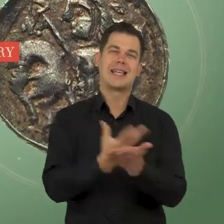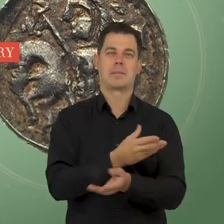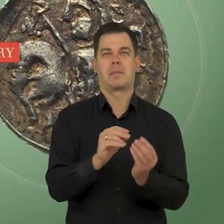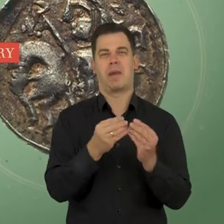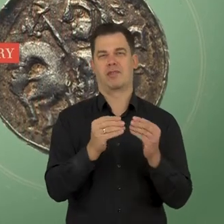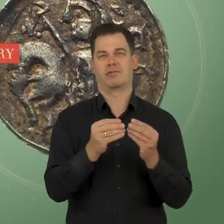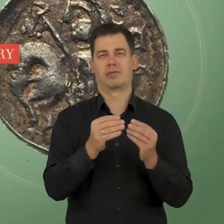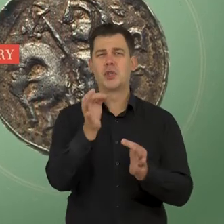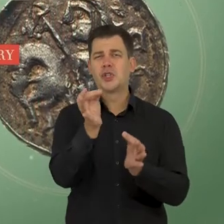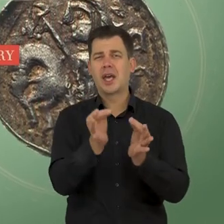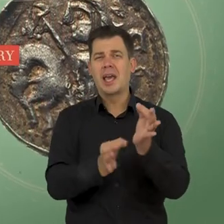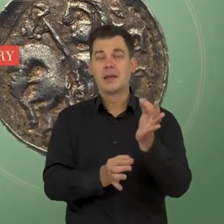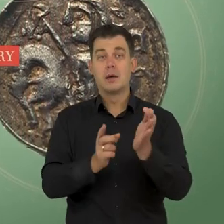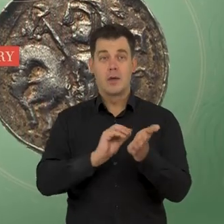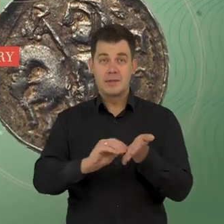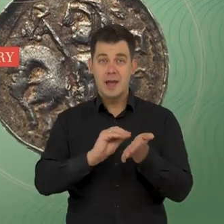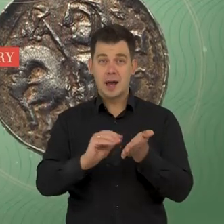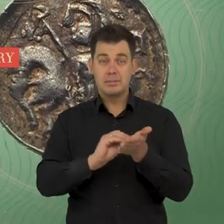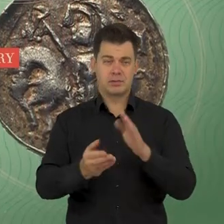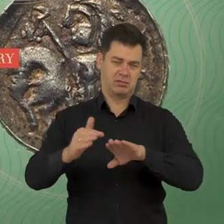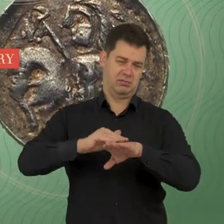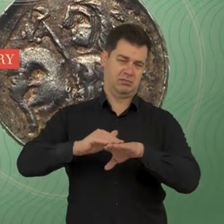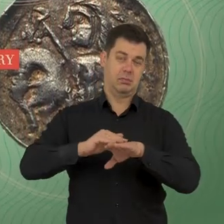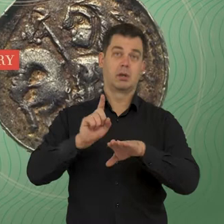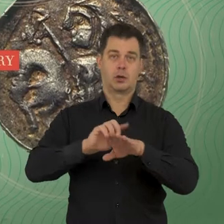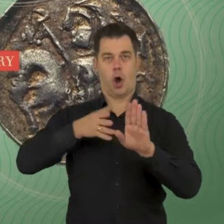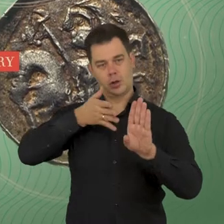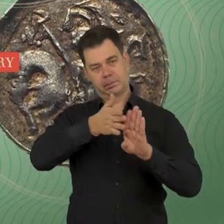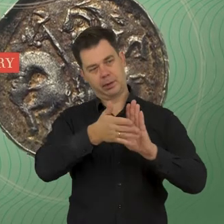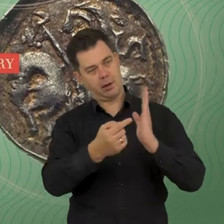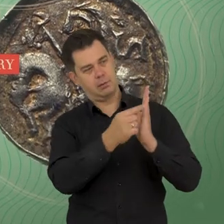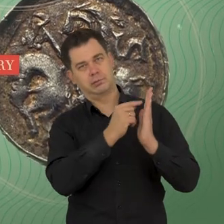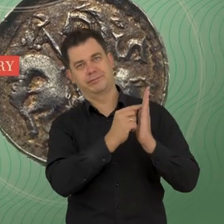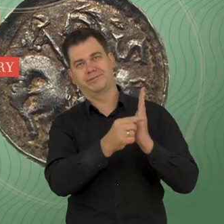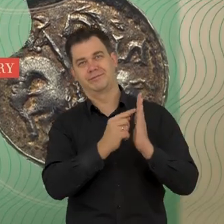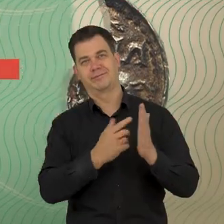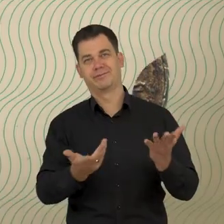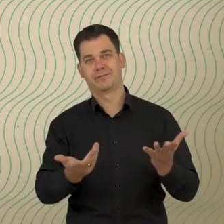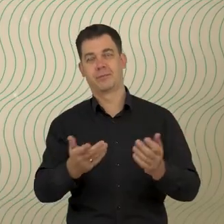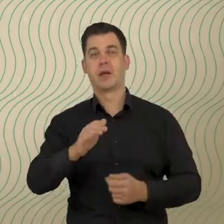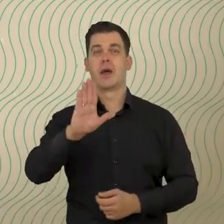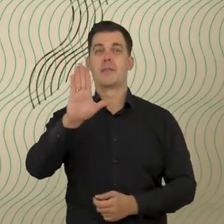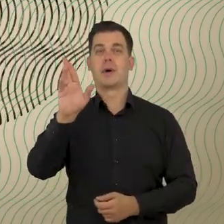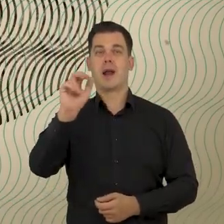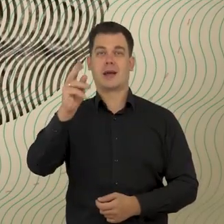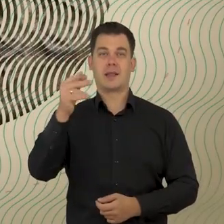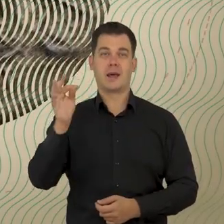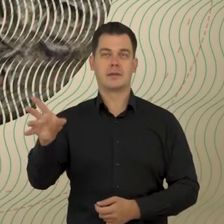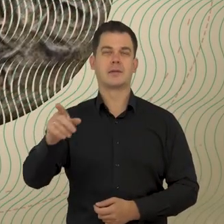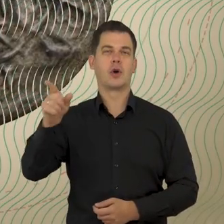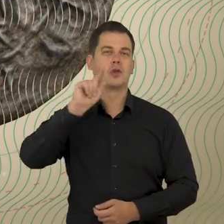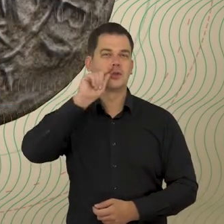ze srebrnej blaszki, tak cienkie, że napis zawersu widoczny jest też na rewersie. Na brakteacie